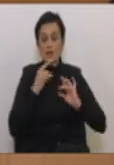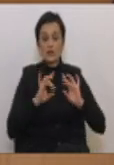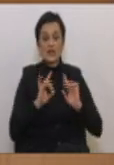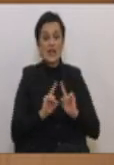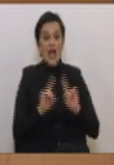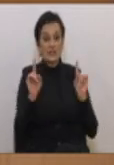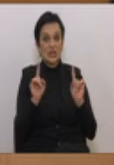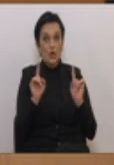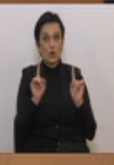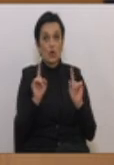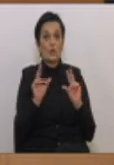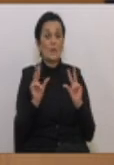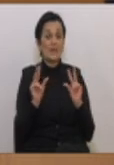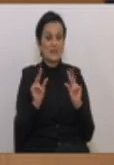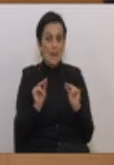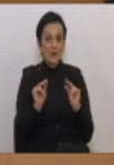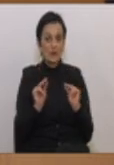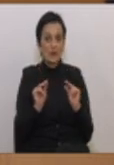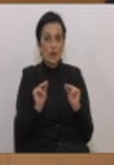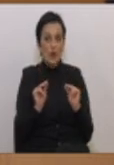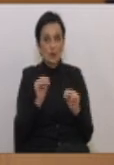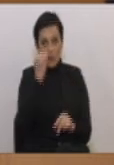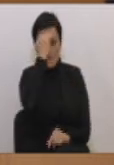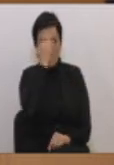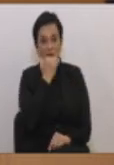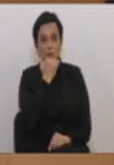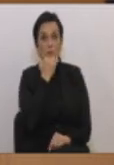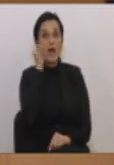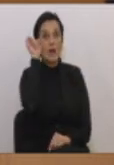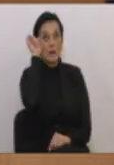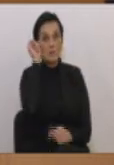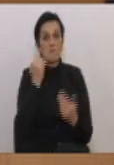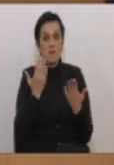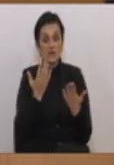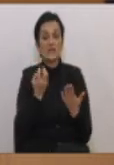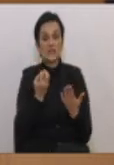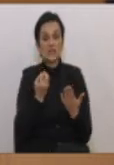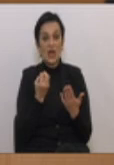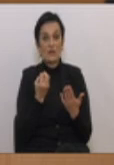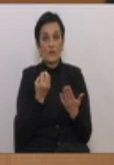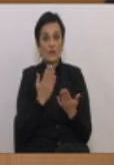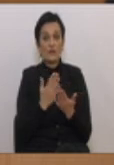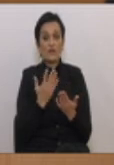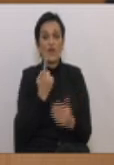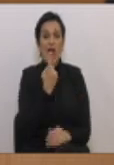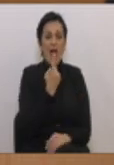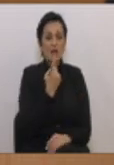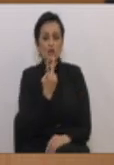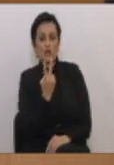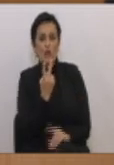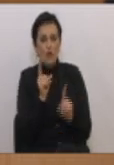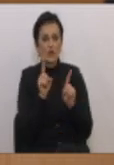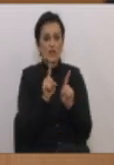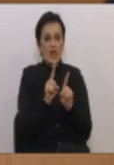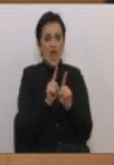განსაკუთრებულად საბედნიეროდ მადლობა ღმერთს, ჯერ კიდევ ერთი ორი ასეთი